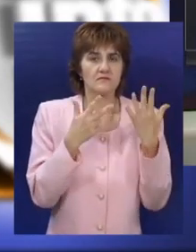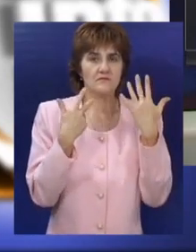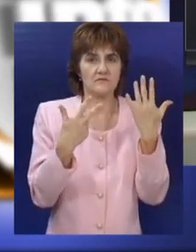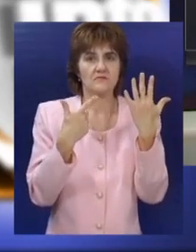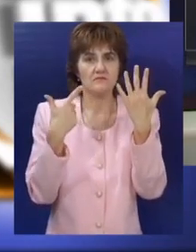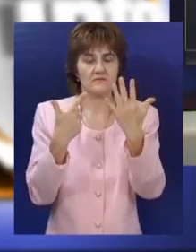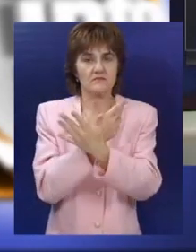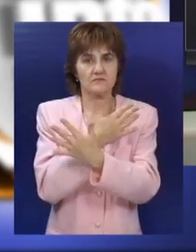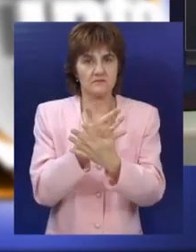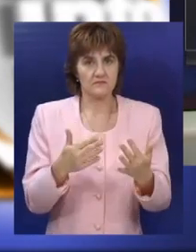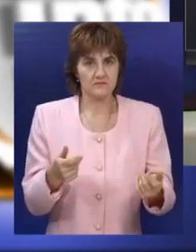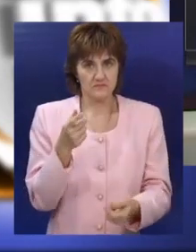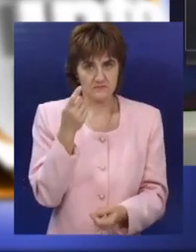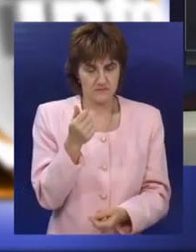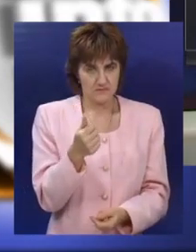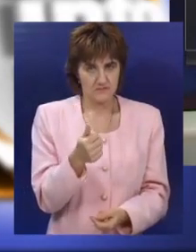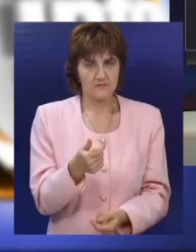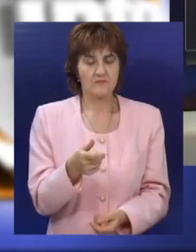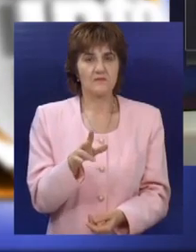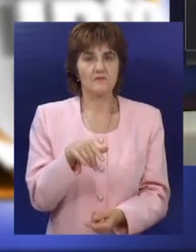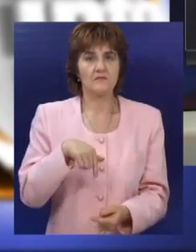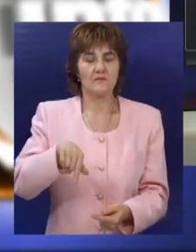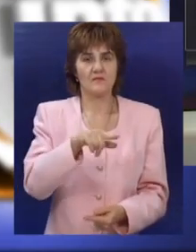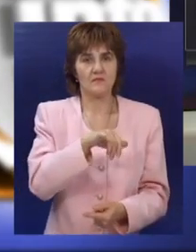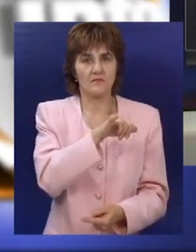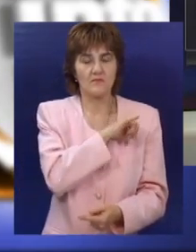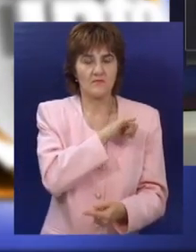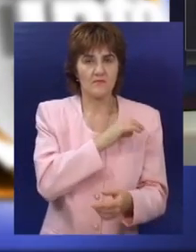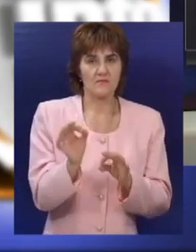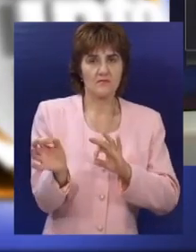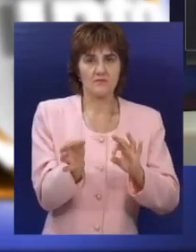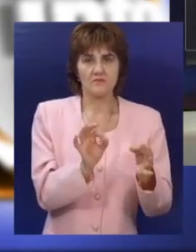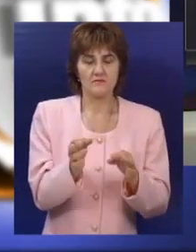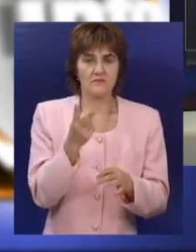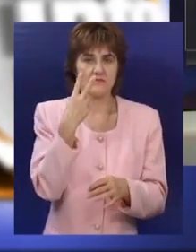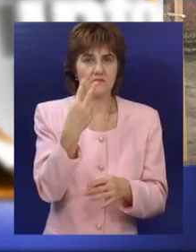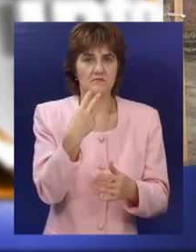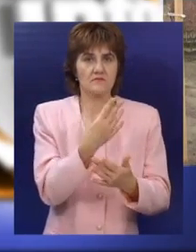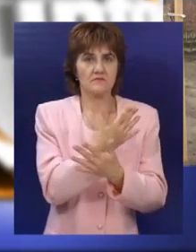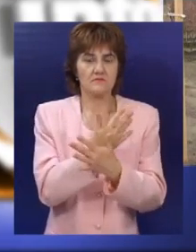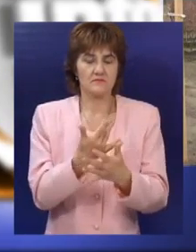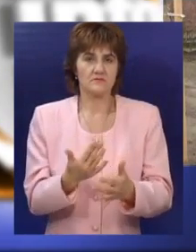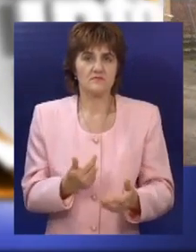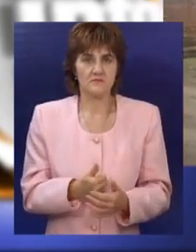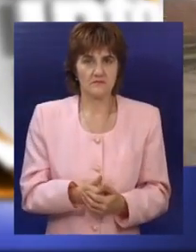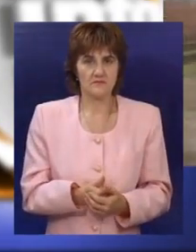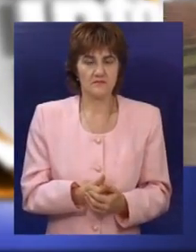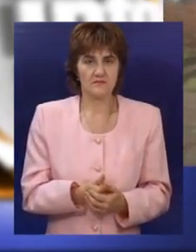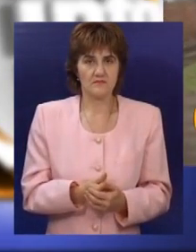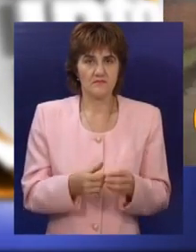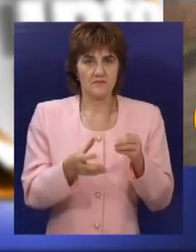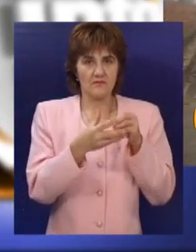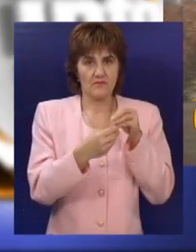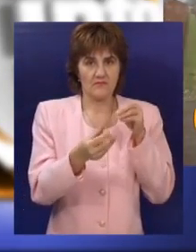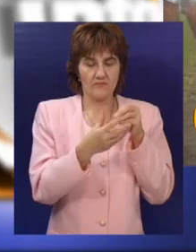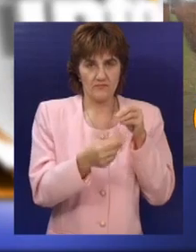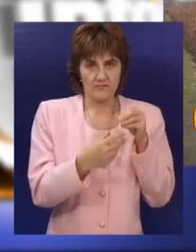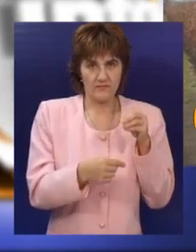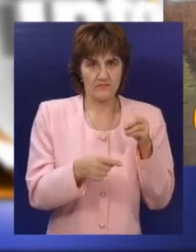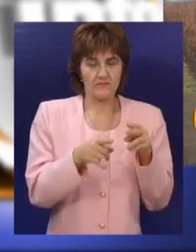87,5 miliona dinara, a pokrajina je obezbedila 20 miliona. Vinograd i vinarije